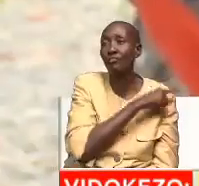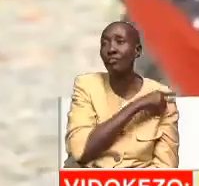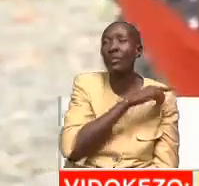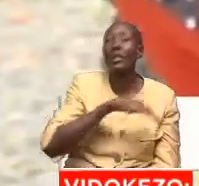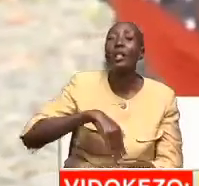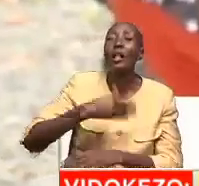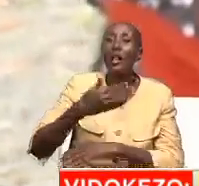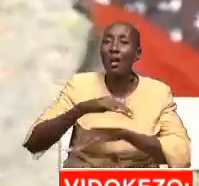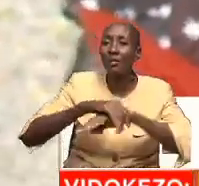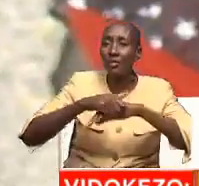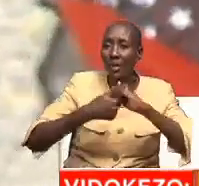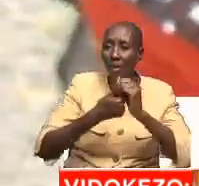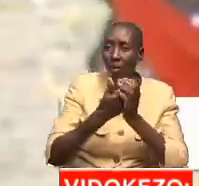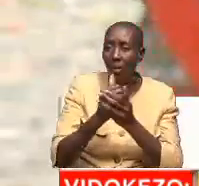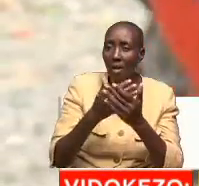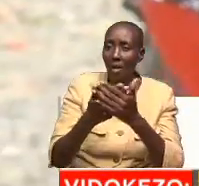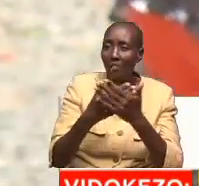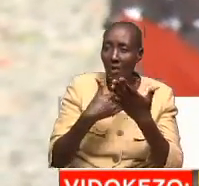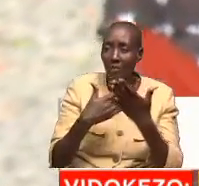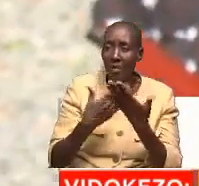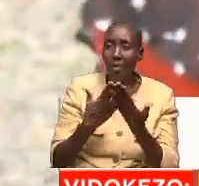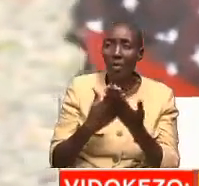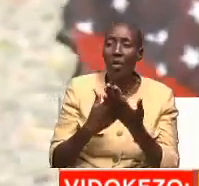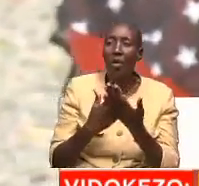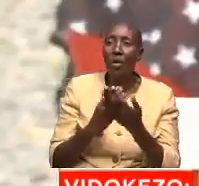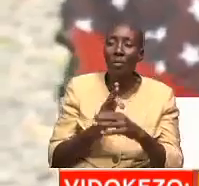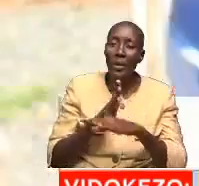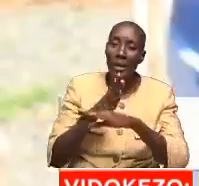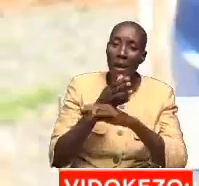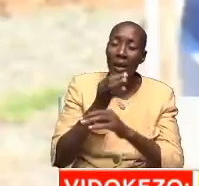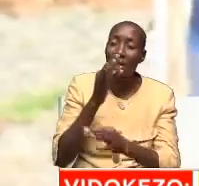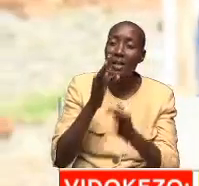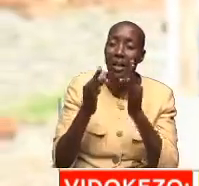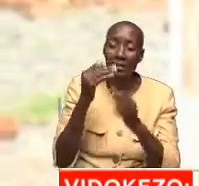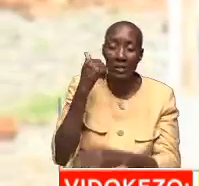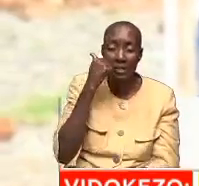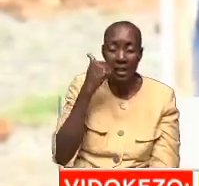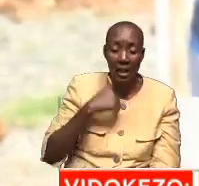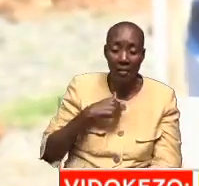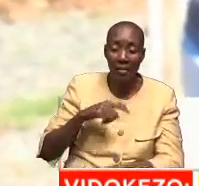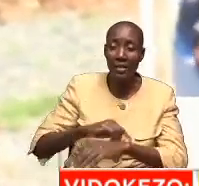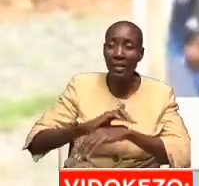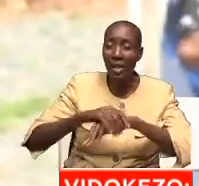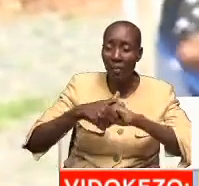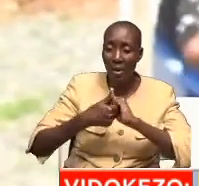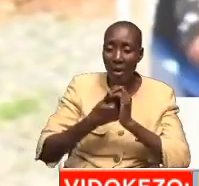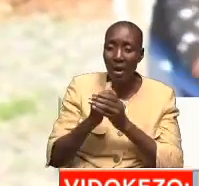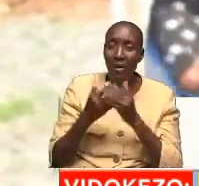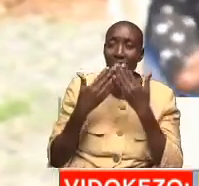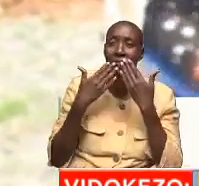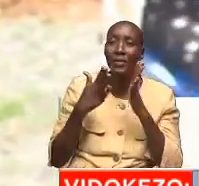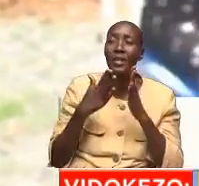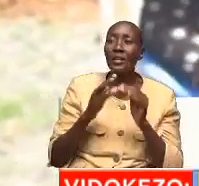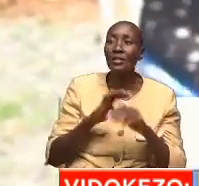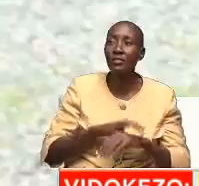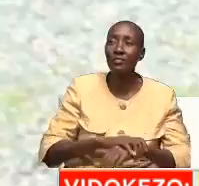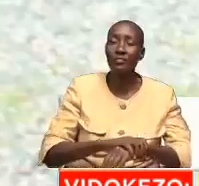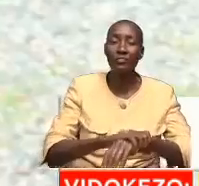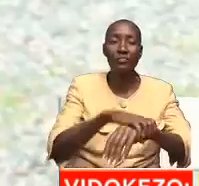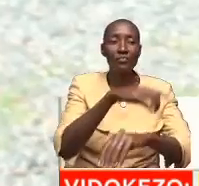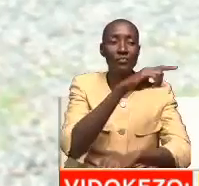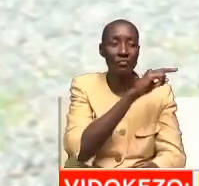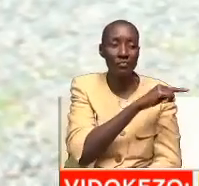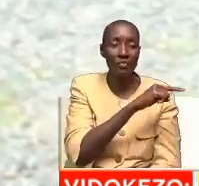kunawa mikono kabla kuelekezwa. Na endapo ni mgonjwa, baada ya kunawa mikono naelekezwa kwenye kibanda hichi kwa vipimo